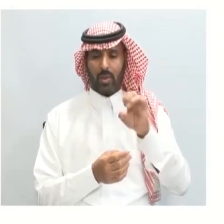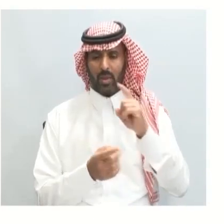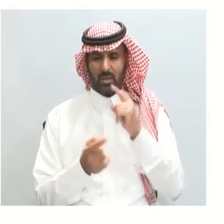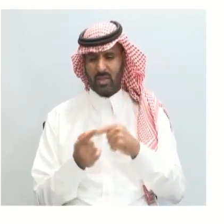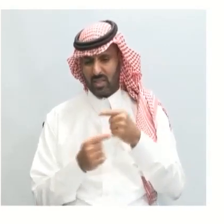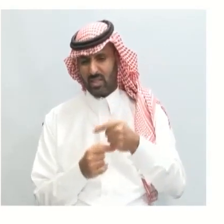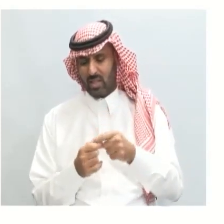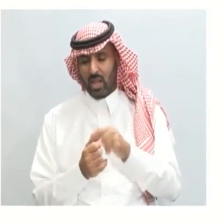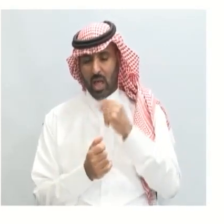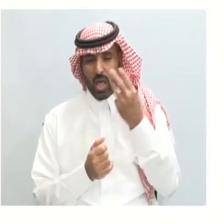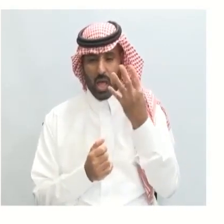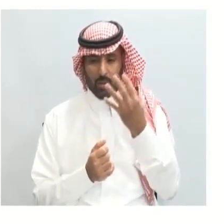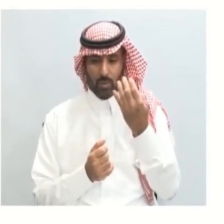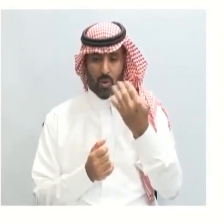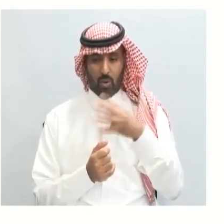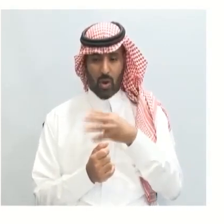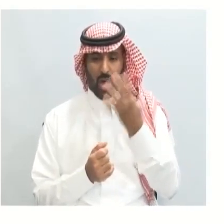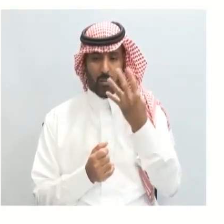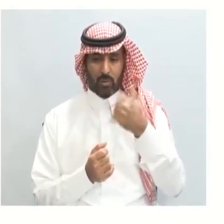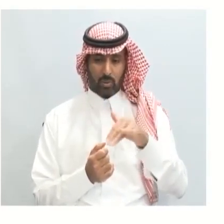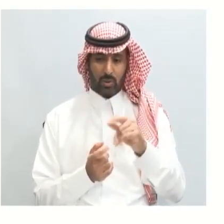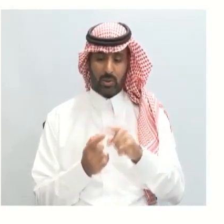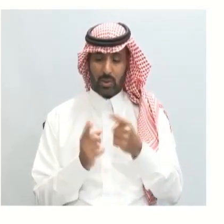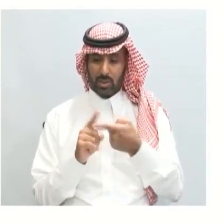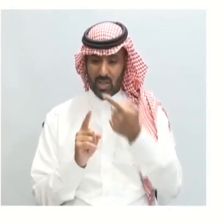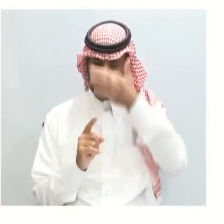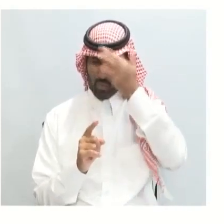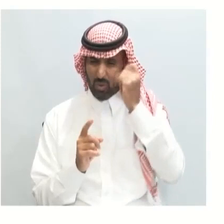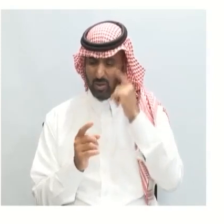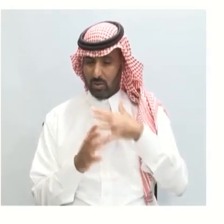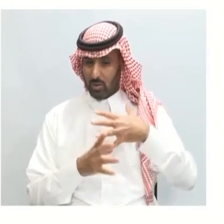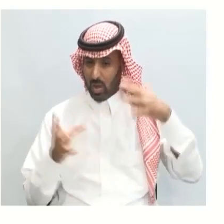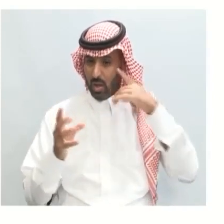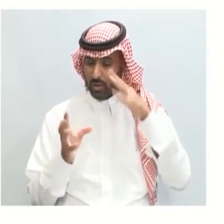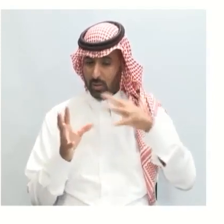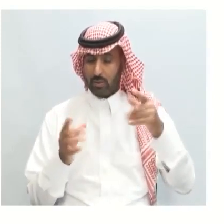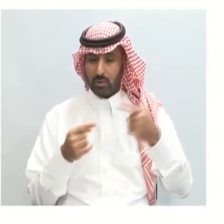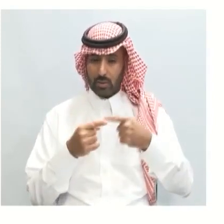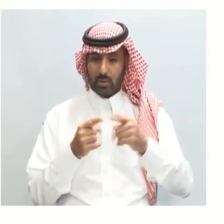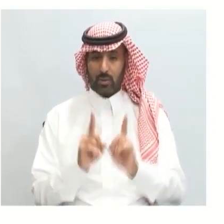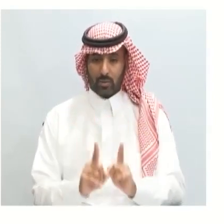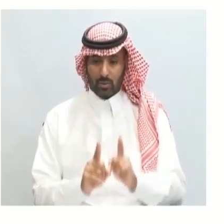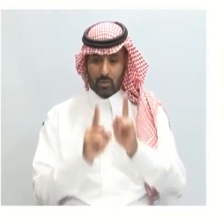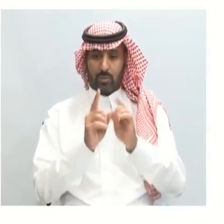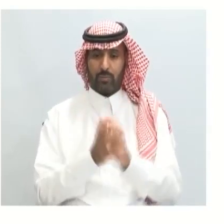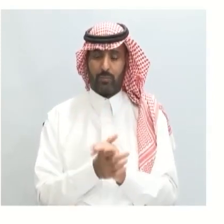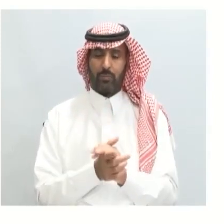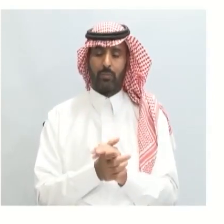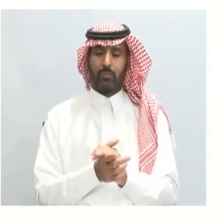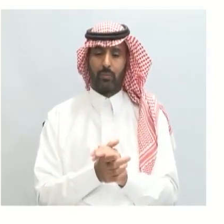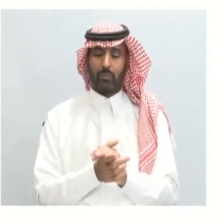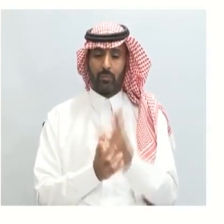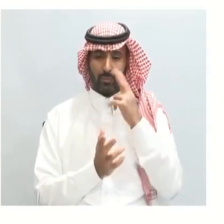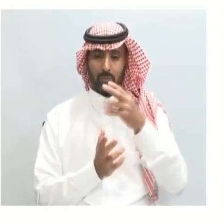اذا هنا عندما تزداد درجه الحراره سيحدث زياده في الحجم بحيث تعطيني علاقه بهذا الشكل